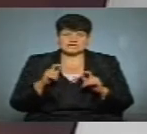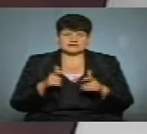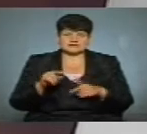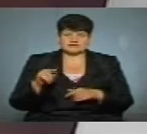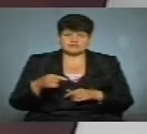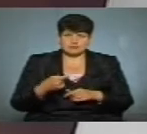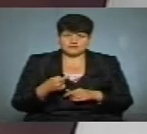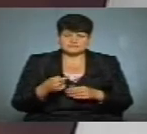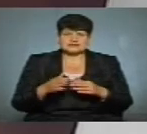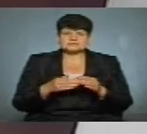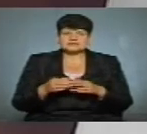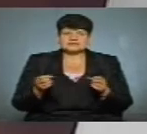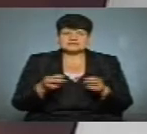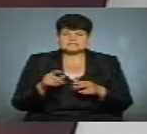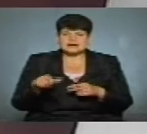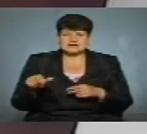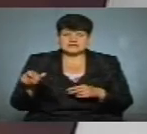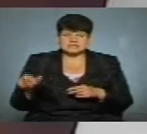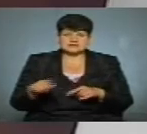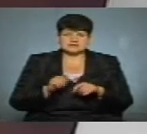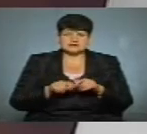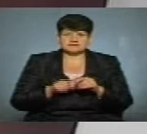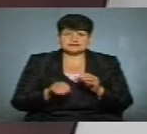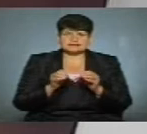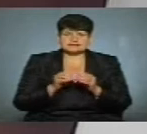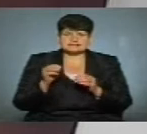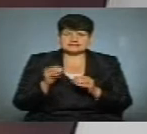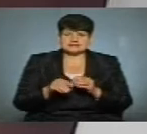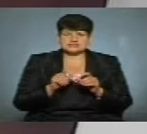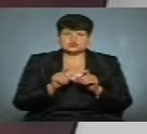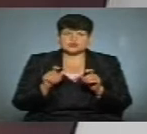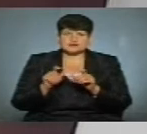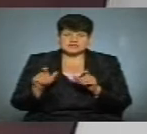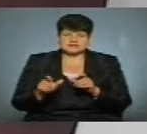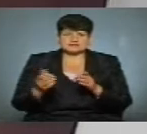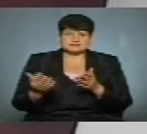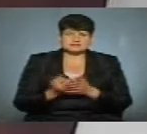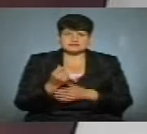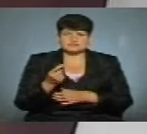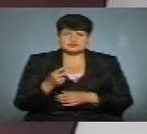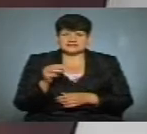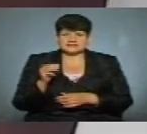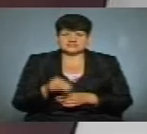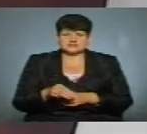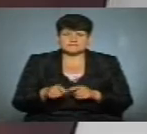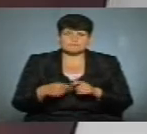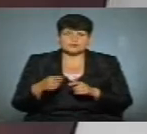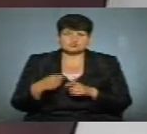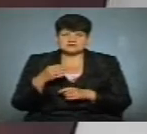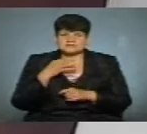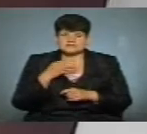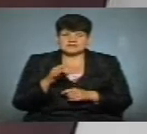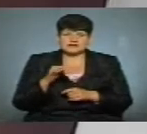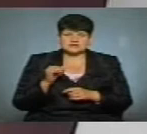вимог. Спеціалісти Держпродспоживслужби перевірили 10 тисяч об'єктів, виявили понад 1500 порушень, розповіла речниця обласного